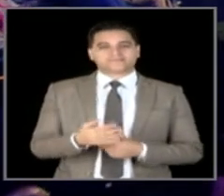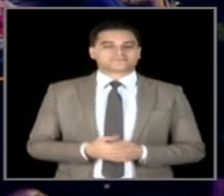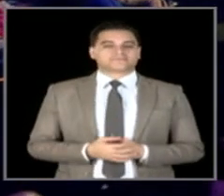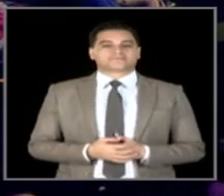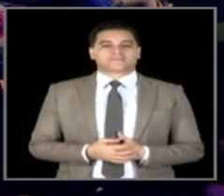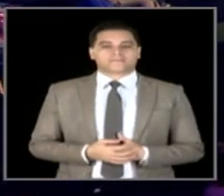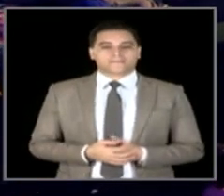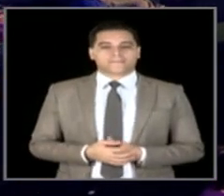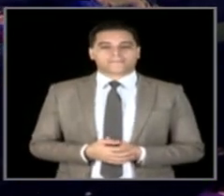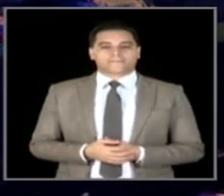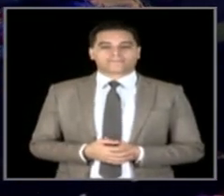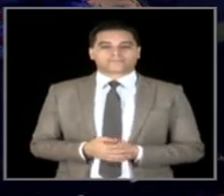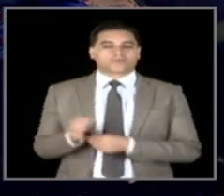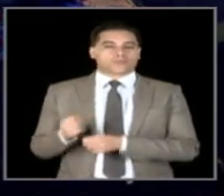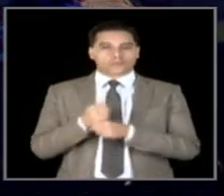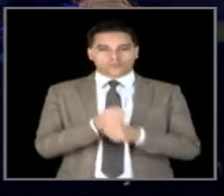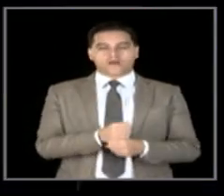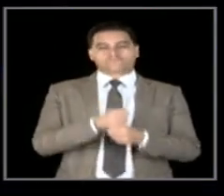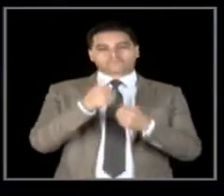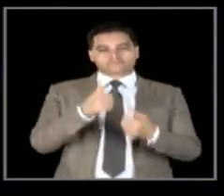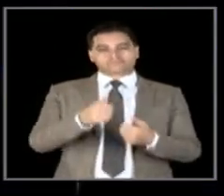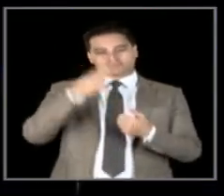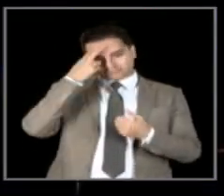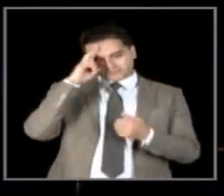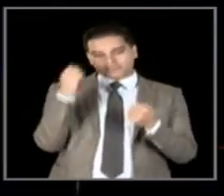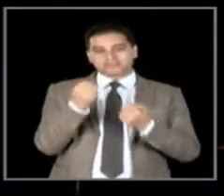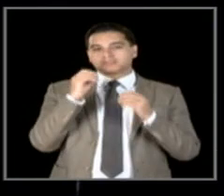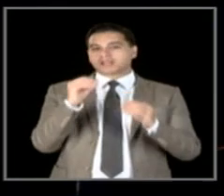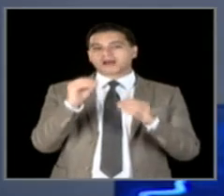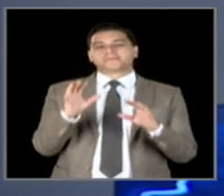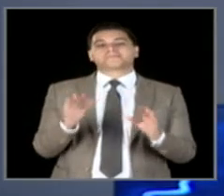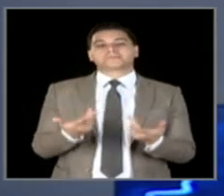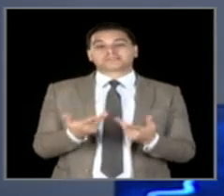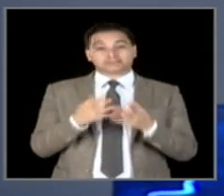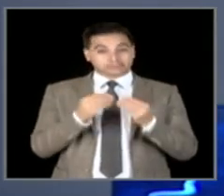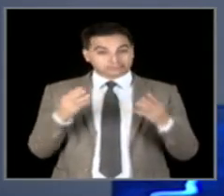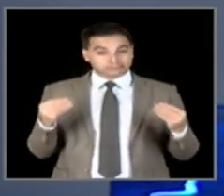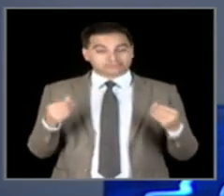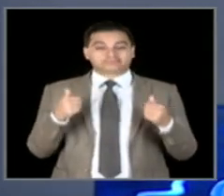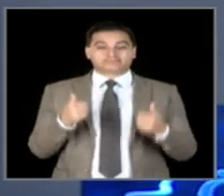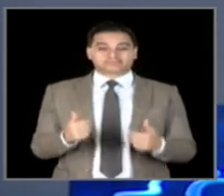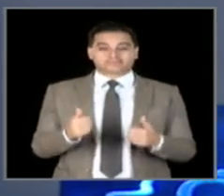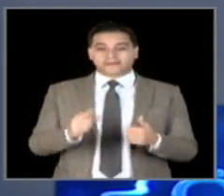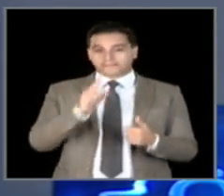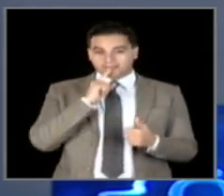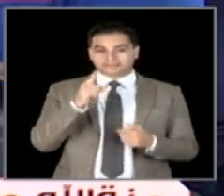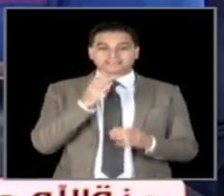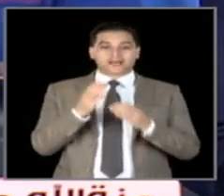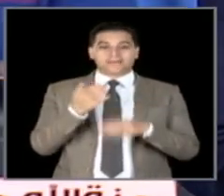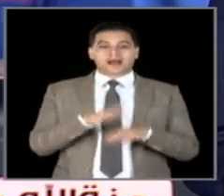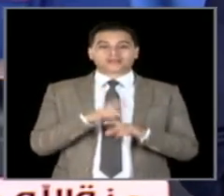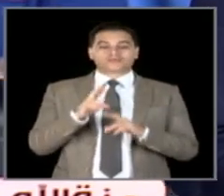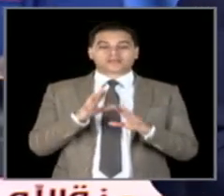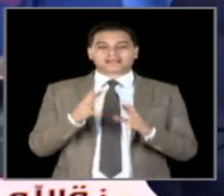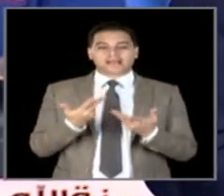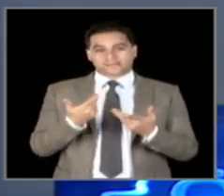لجينا، مين اللي دربك على تحت الضغط؟ كتير قوي. كتير قوي. تمام، يعني تمام. كنت بتجاوب على كم سؤال؟